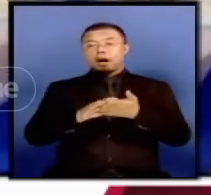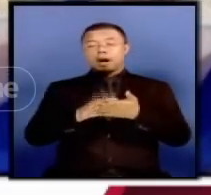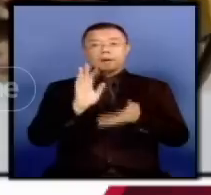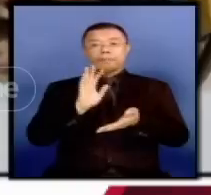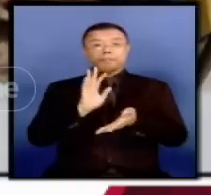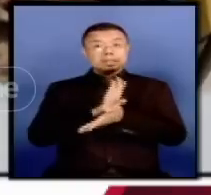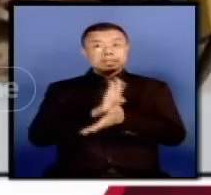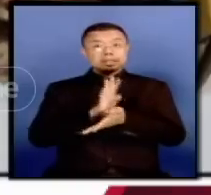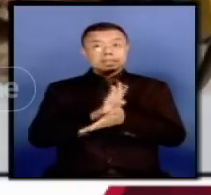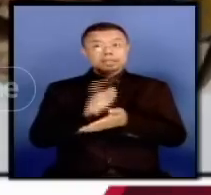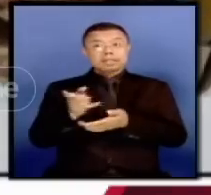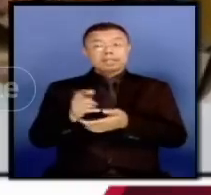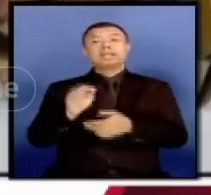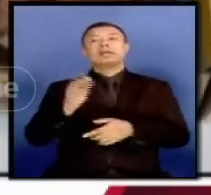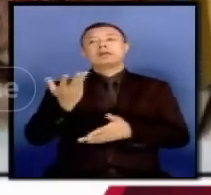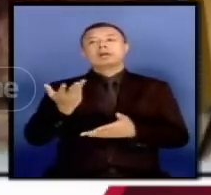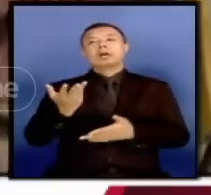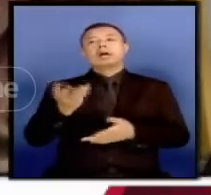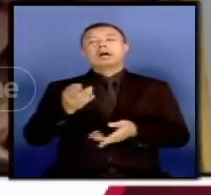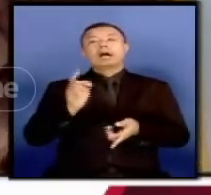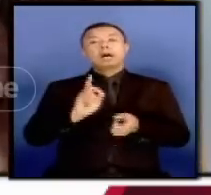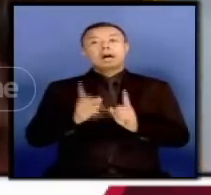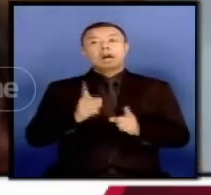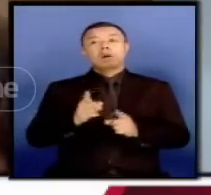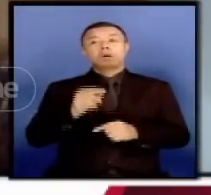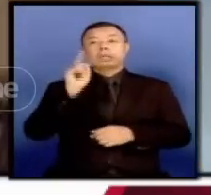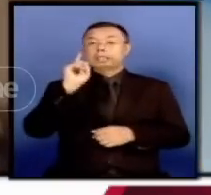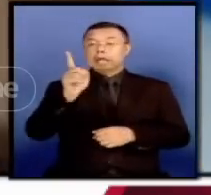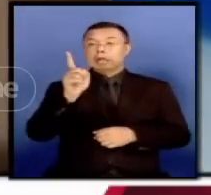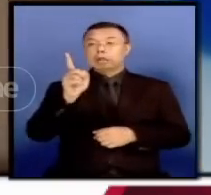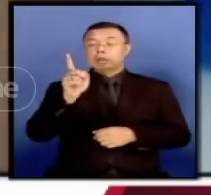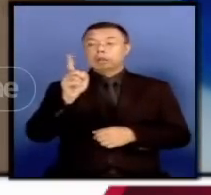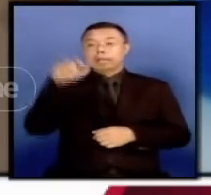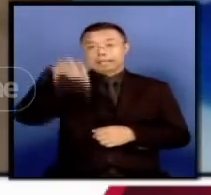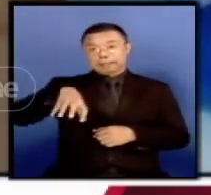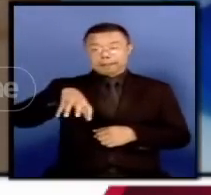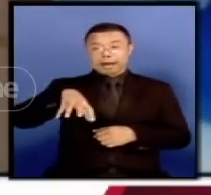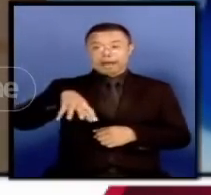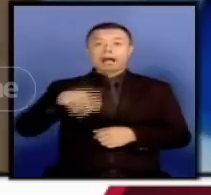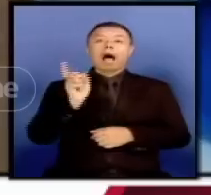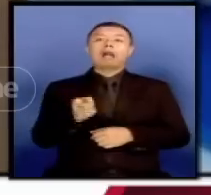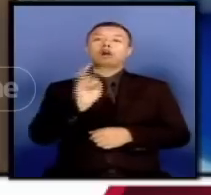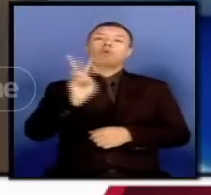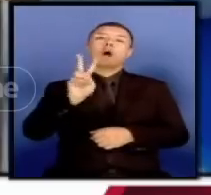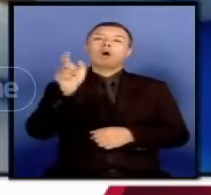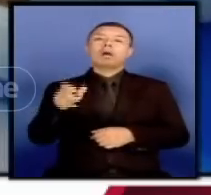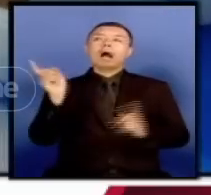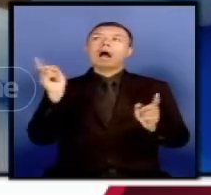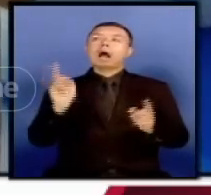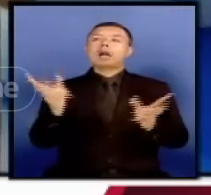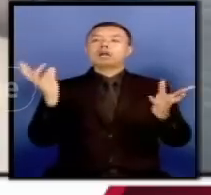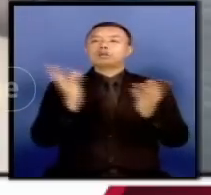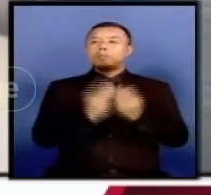co-exhibitor, maksud saya. Tentu saja setidaknya bila satu booth saja membawa dua orang, setidaknya ada